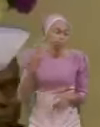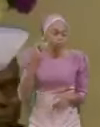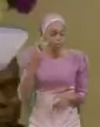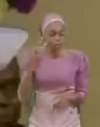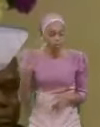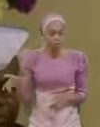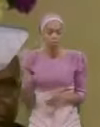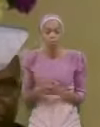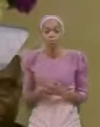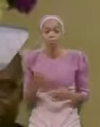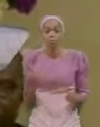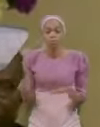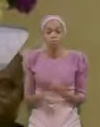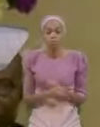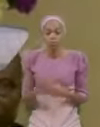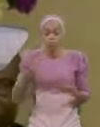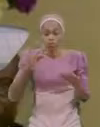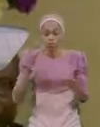bénisse